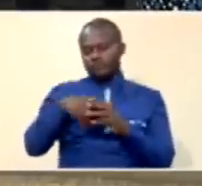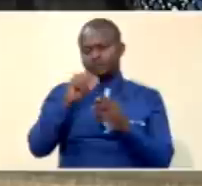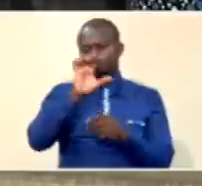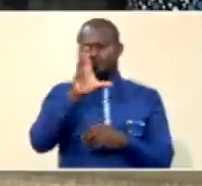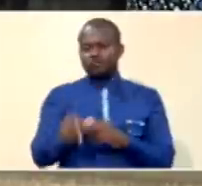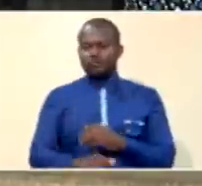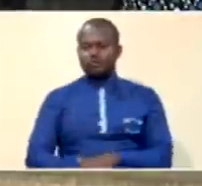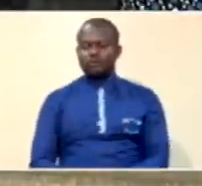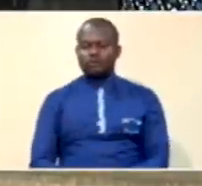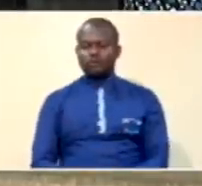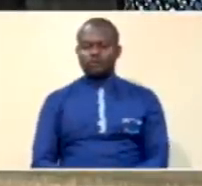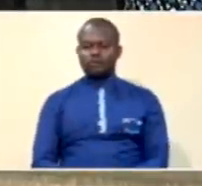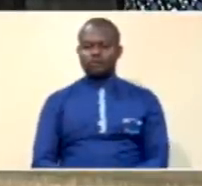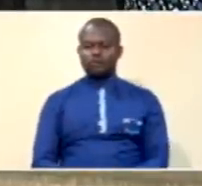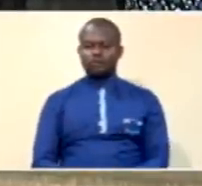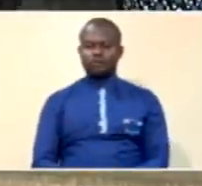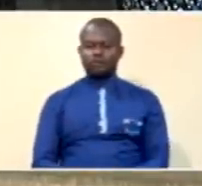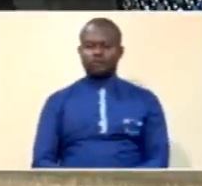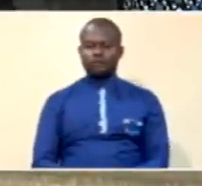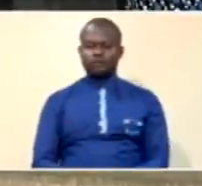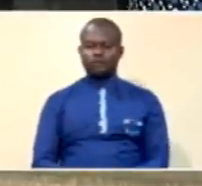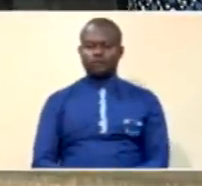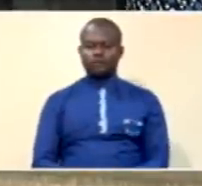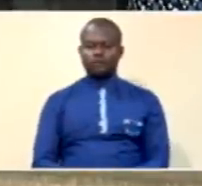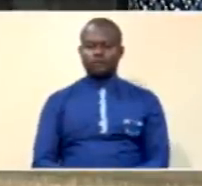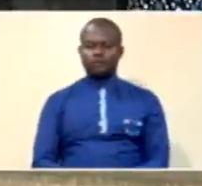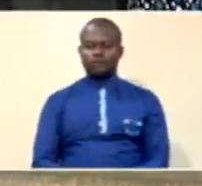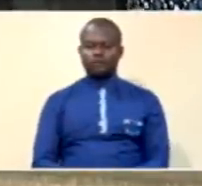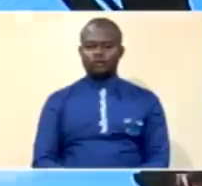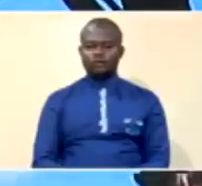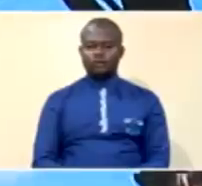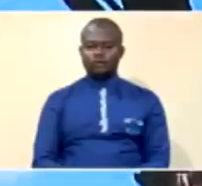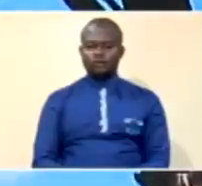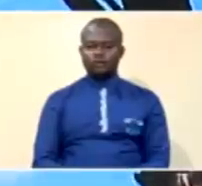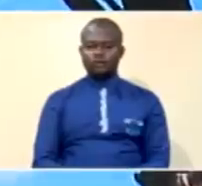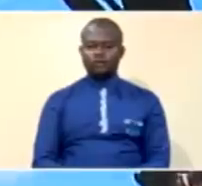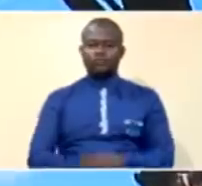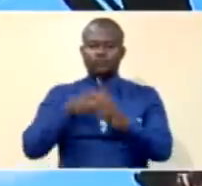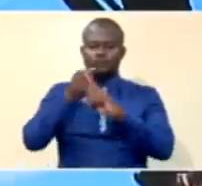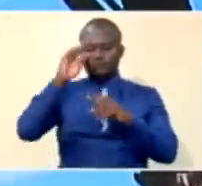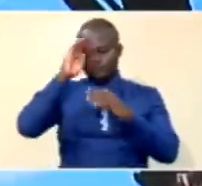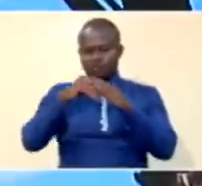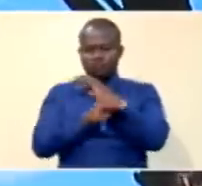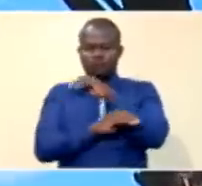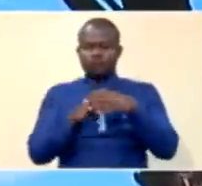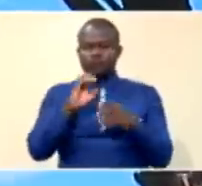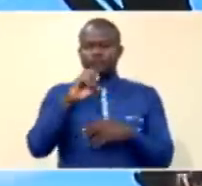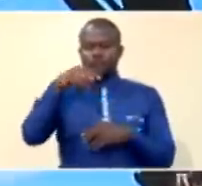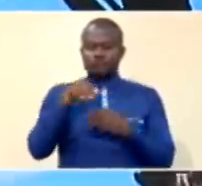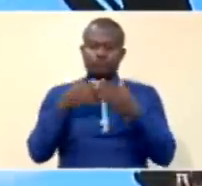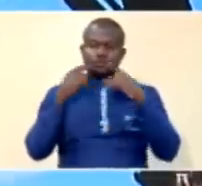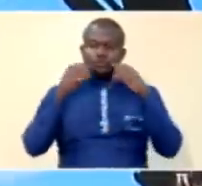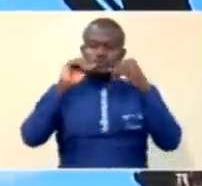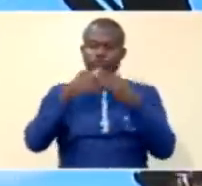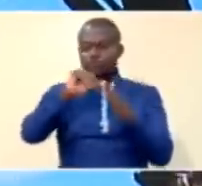Afurika. I think that is the sort of thrust that we all need on the African continent. Umuvugizi wa polisi y'igihugu CP John Bosco Kabera avuga ko